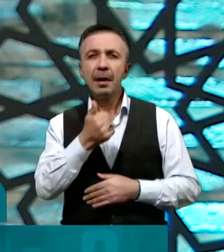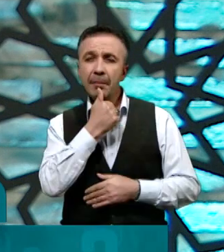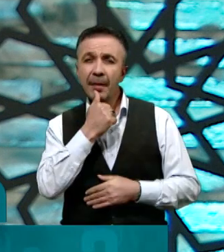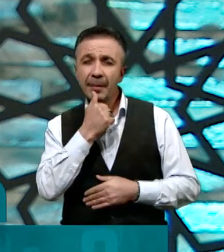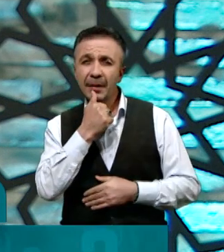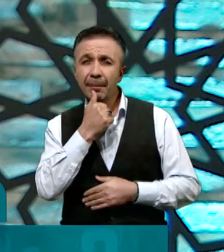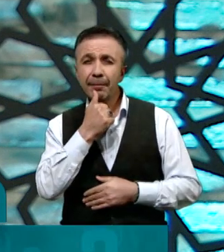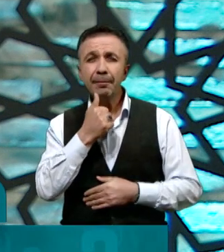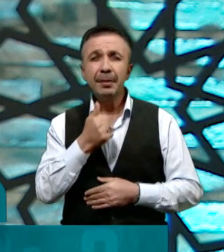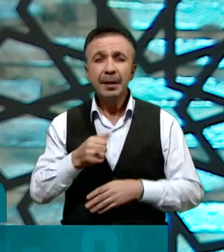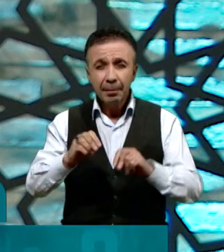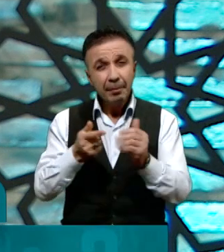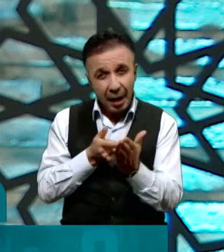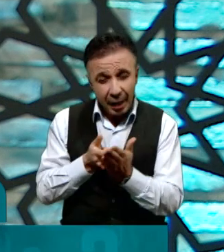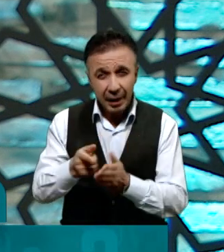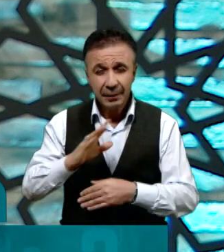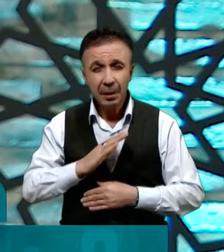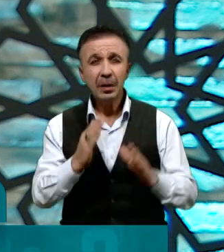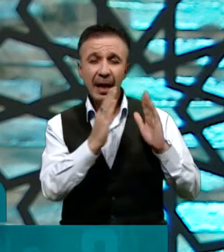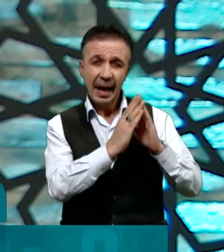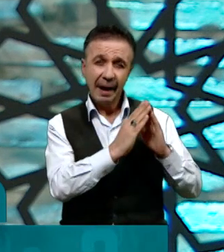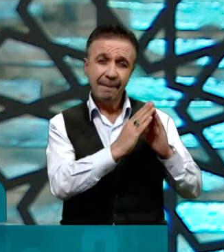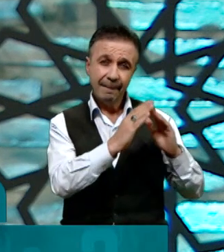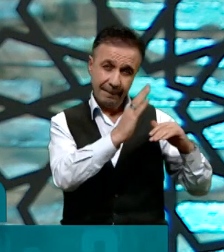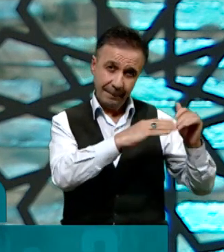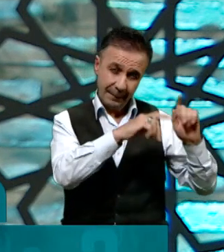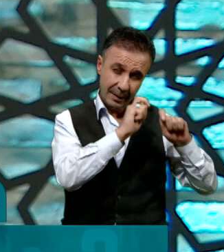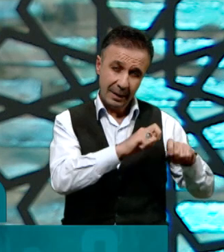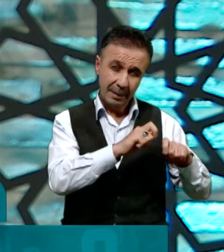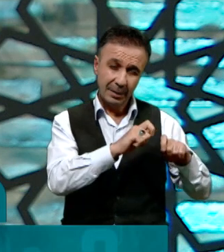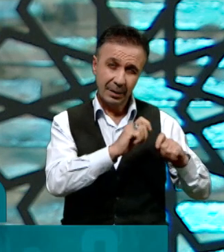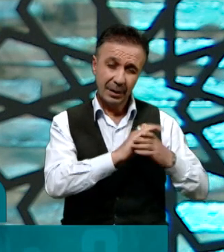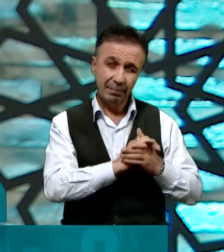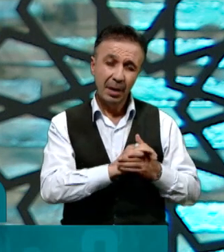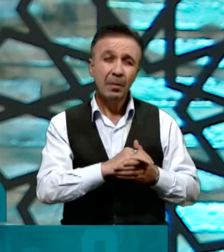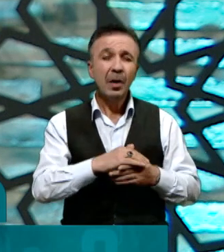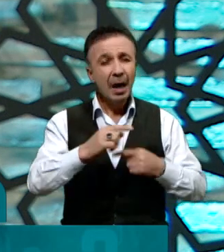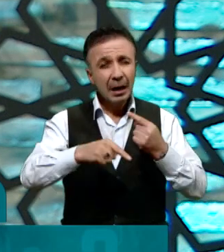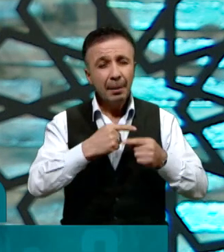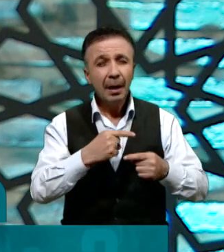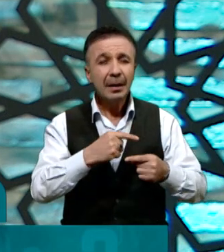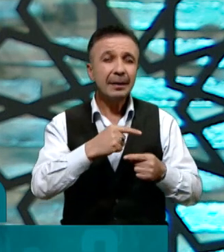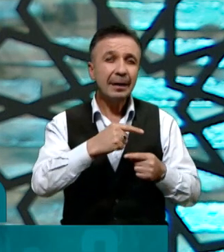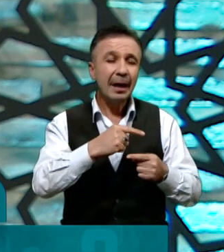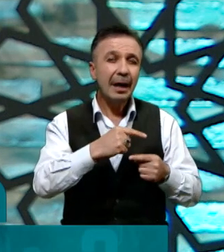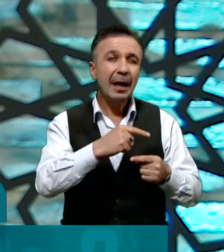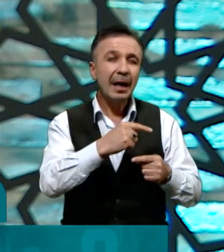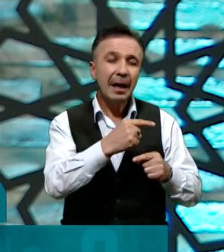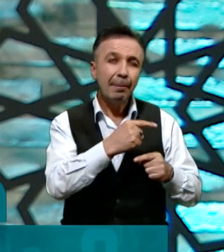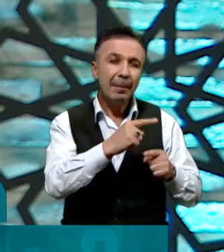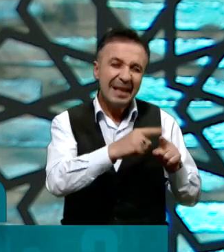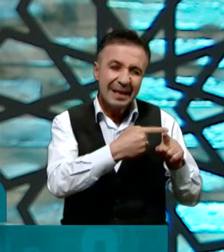var, arsa. Oraya ev yaptım. Burada halalarımın iki halam var. Onların da hisseleri var. Onların büyük çocuklarına